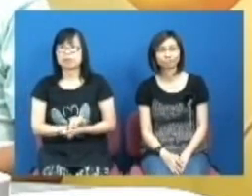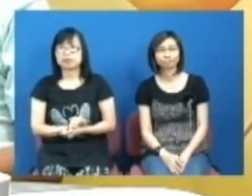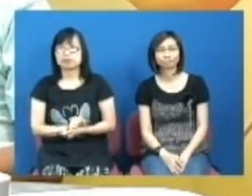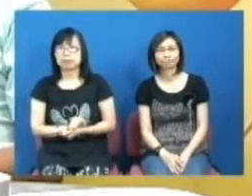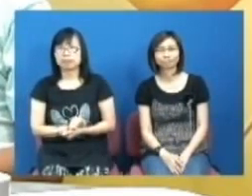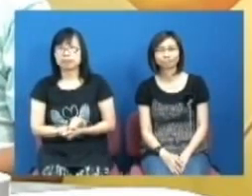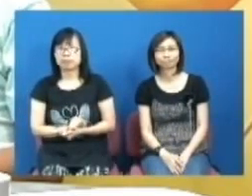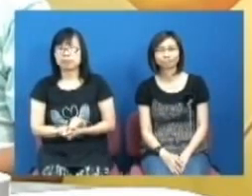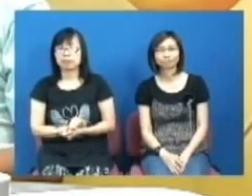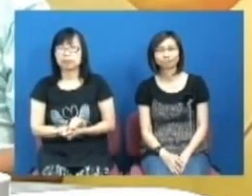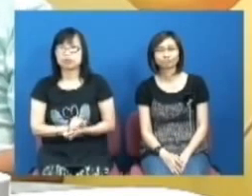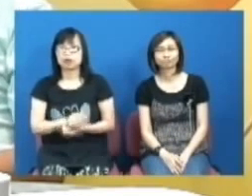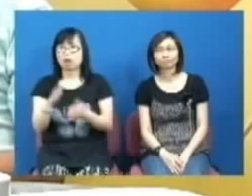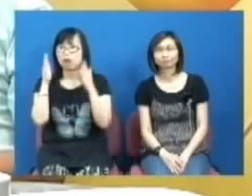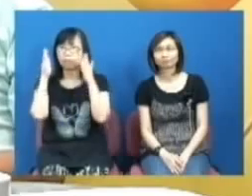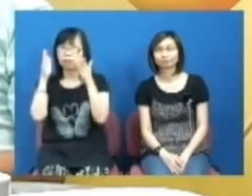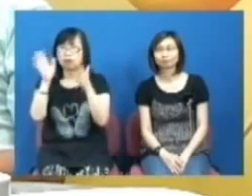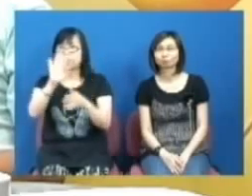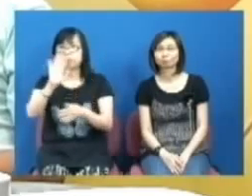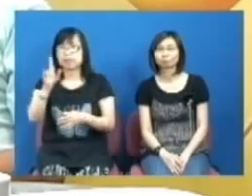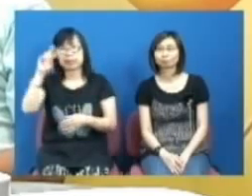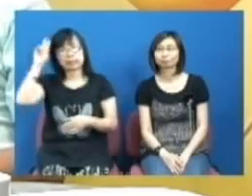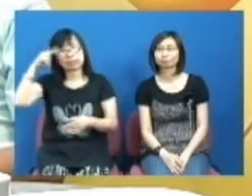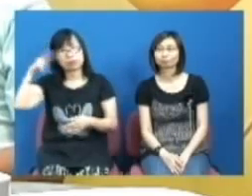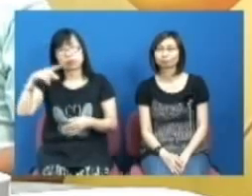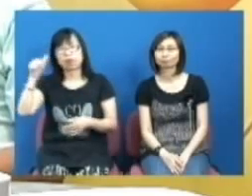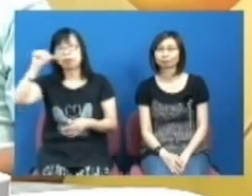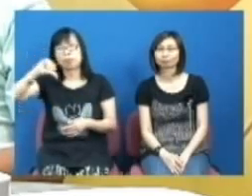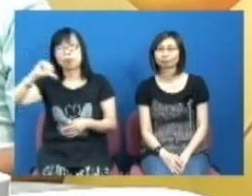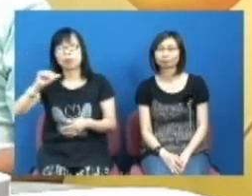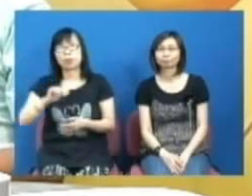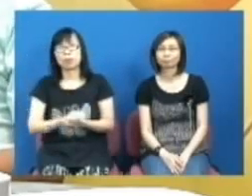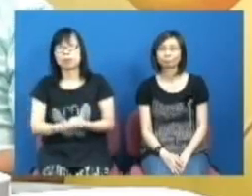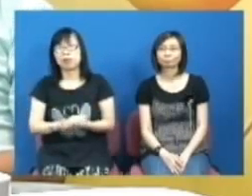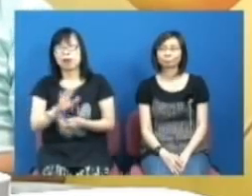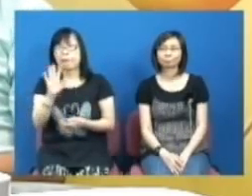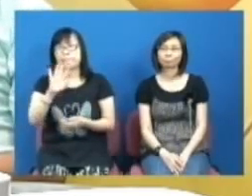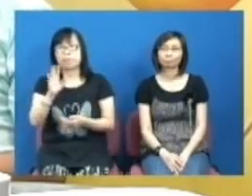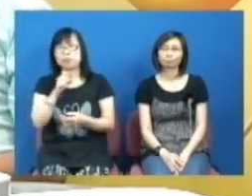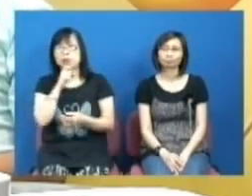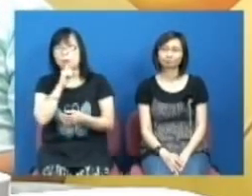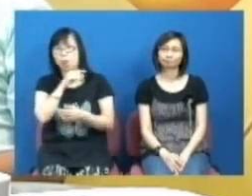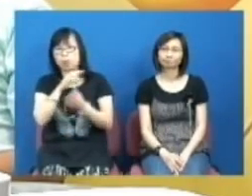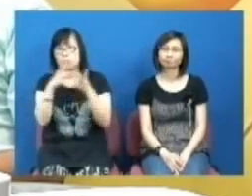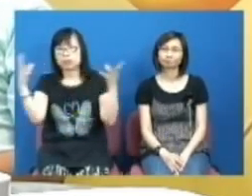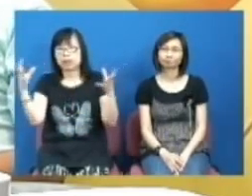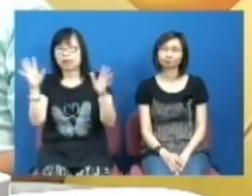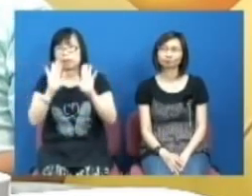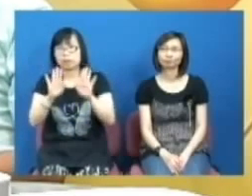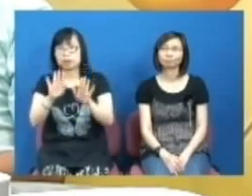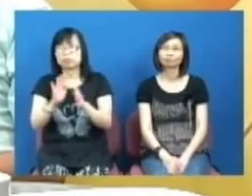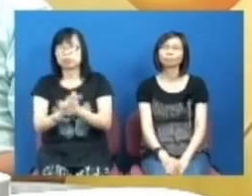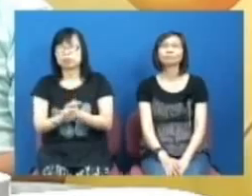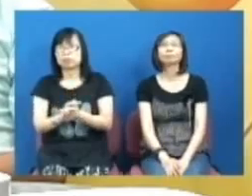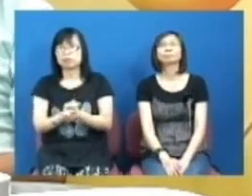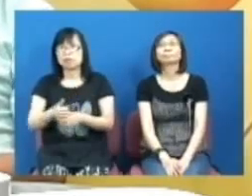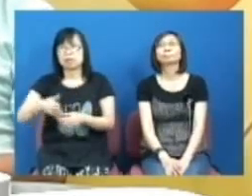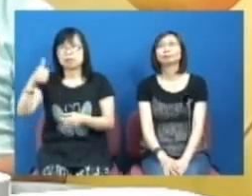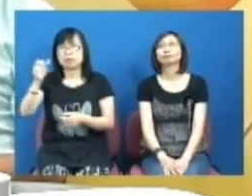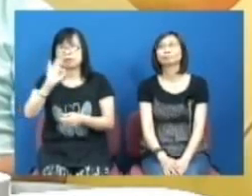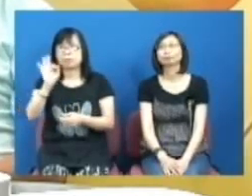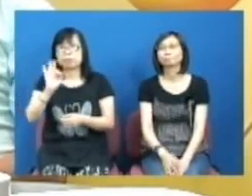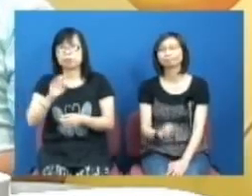或者有時我講佢未必成日都敗事，但係就不會有很大的幫助。很簡單，為什麼成事不足？因為他不想成